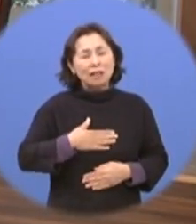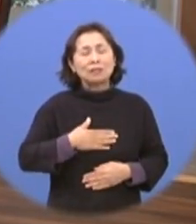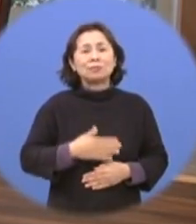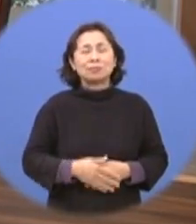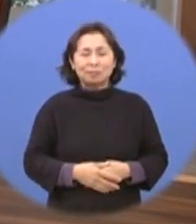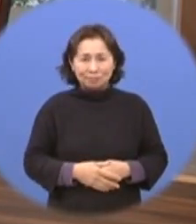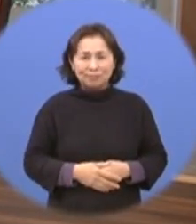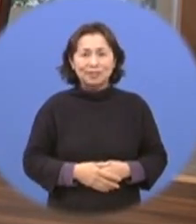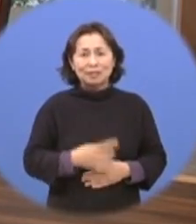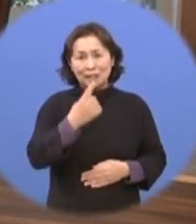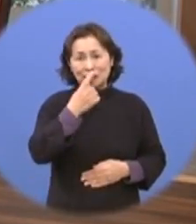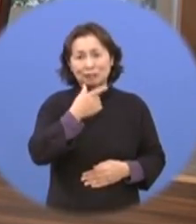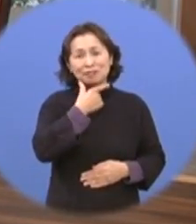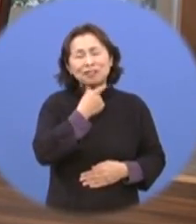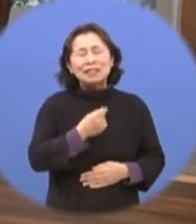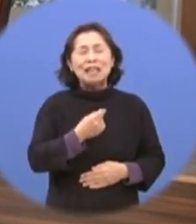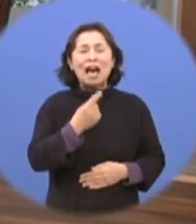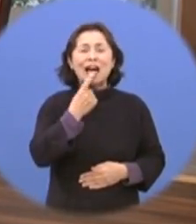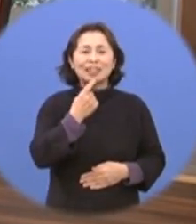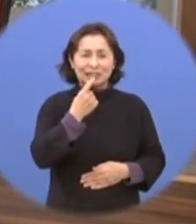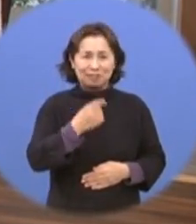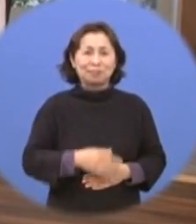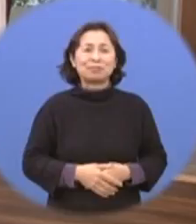すごく好きな感じです